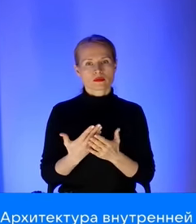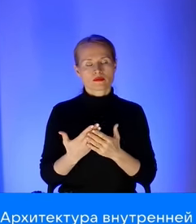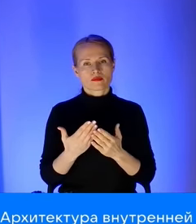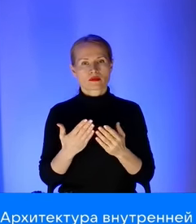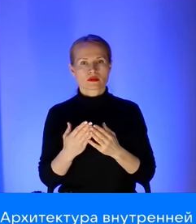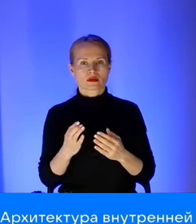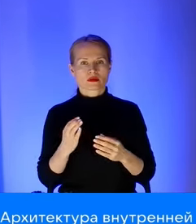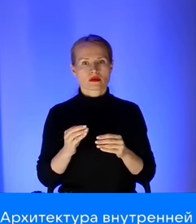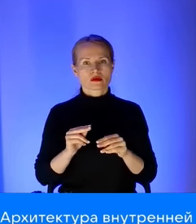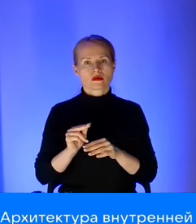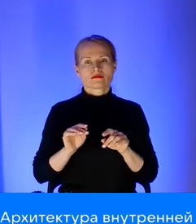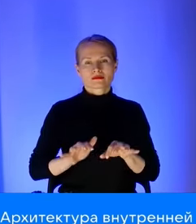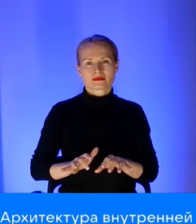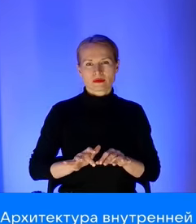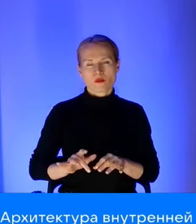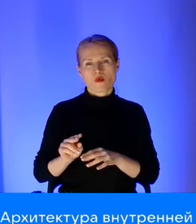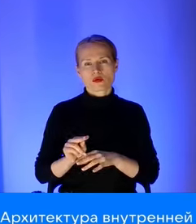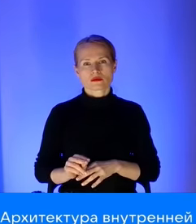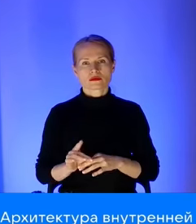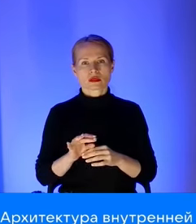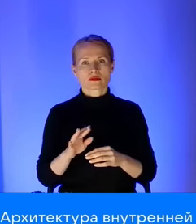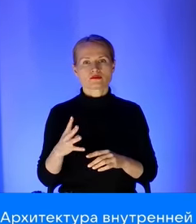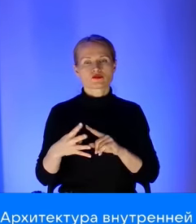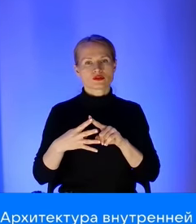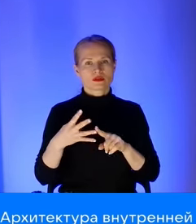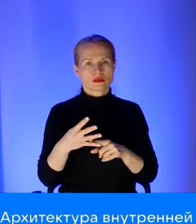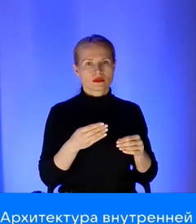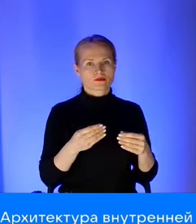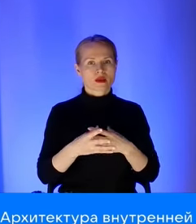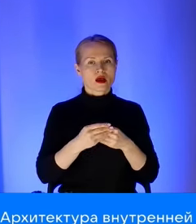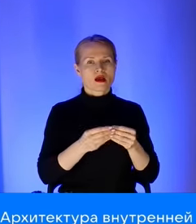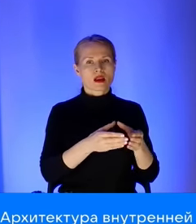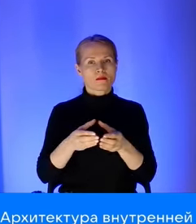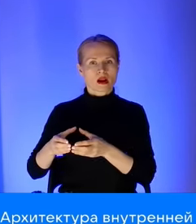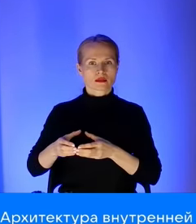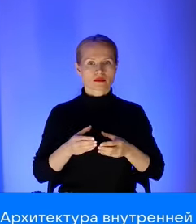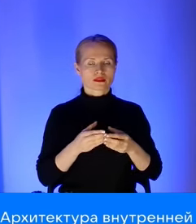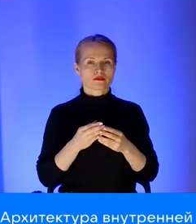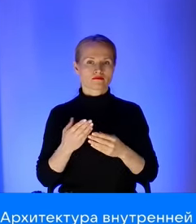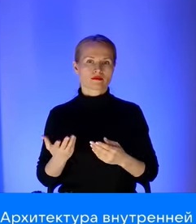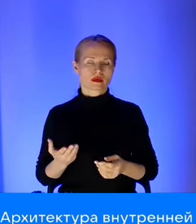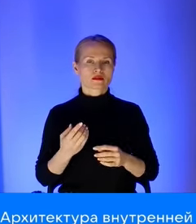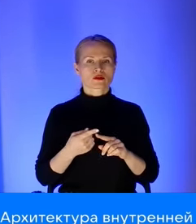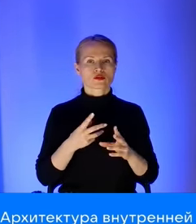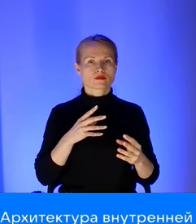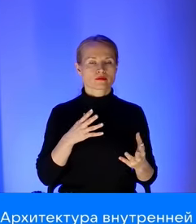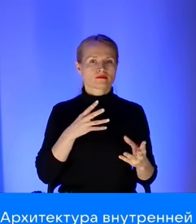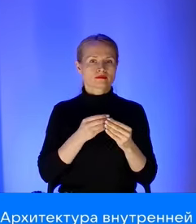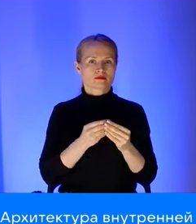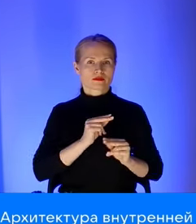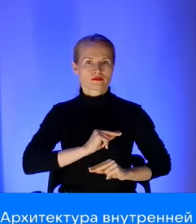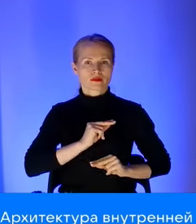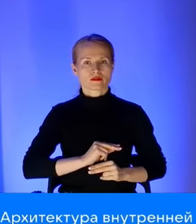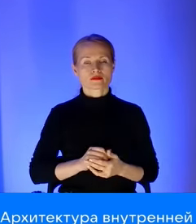портиться прям долгий-долгий долгий такой процесс то есть четыре коллаборации это прямо много это одна в квартал Это не просто Ну здесь я вот CPU